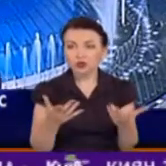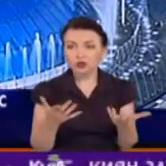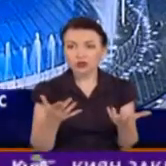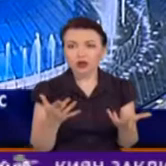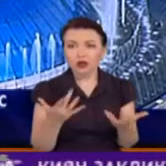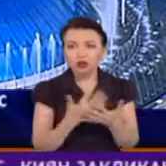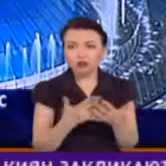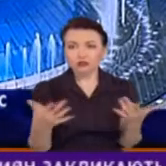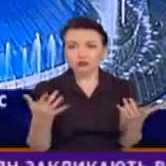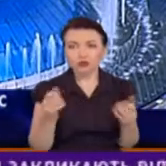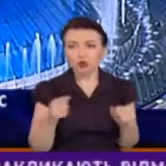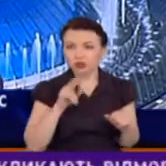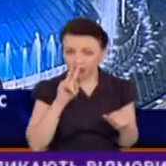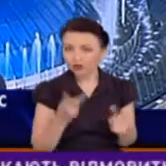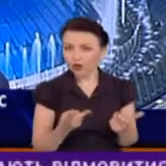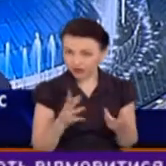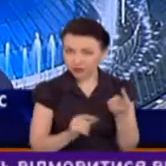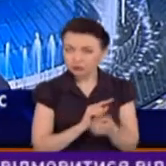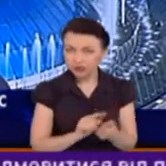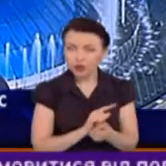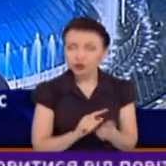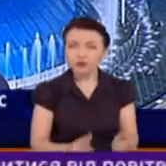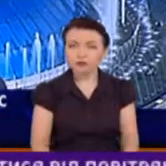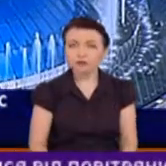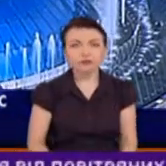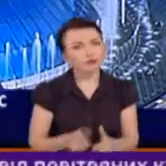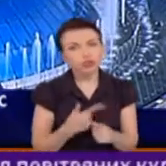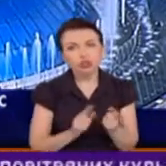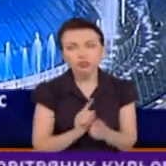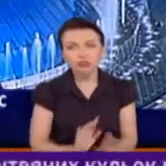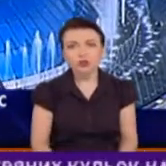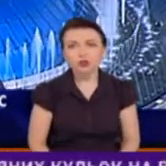технологій, може за 2 роки вже все змінилося? Чи не